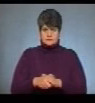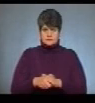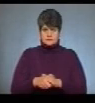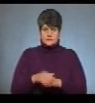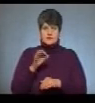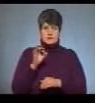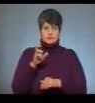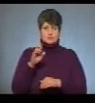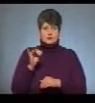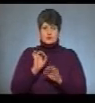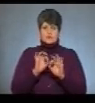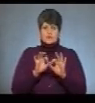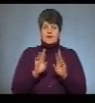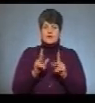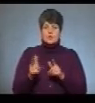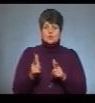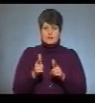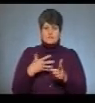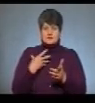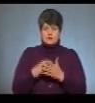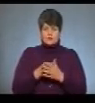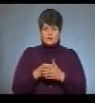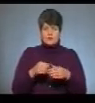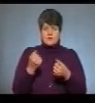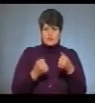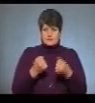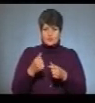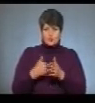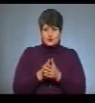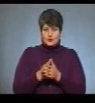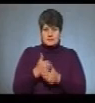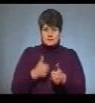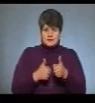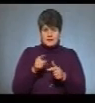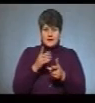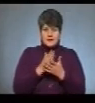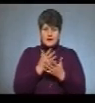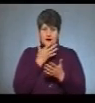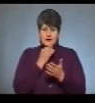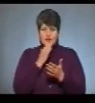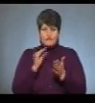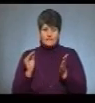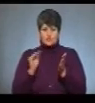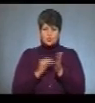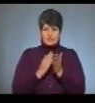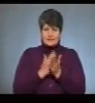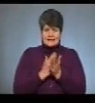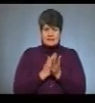Остап Гурик розповідає, як готував свою автомодель до змагань. Там стоять гарні втулки, гарна вісі